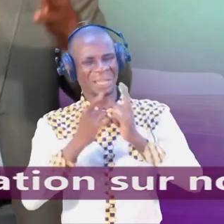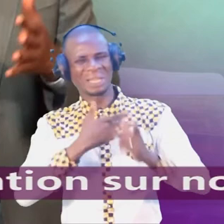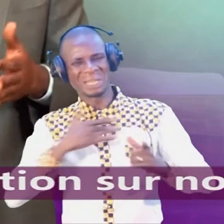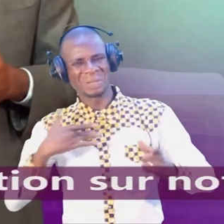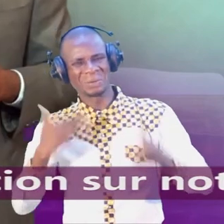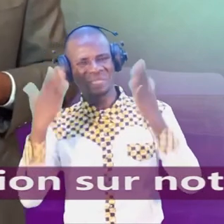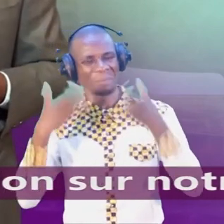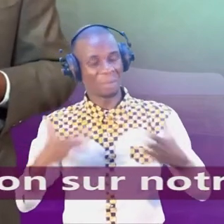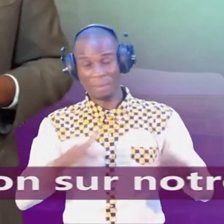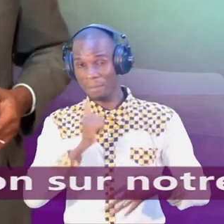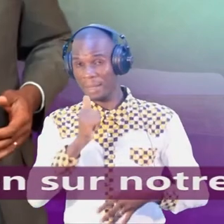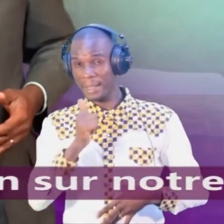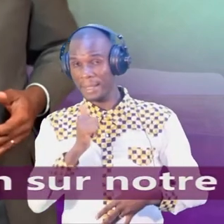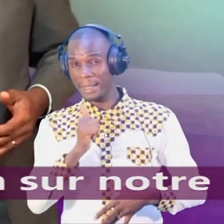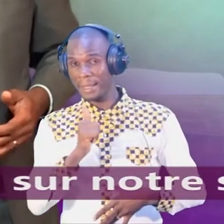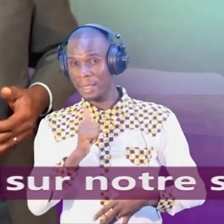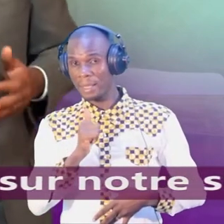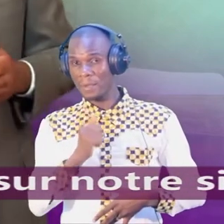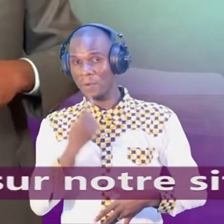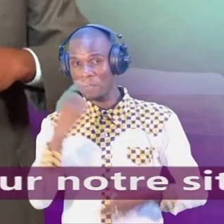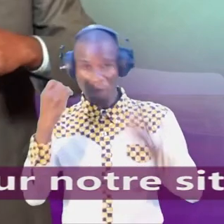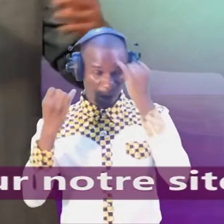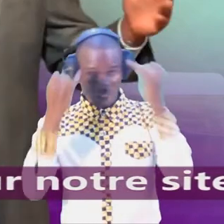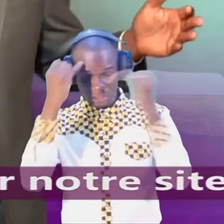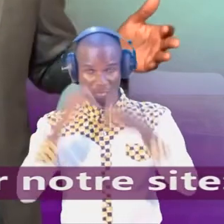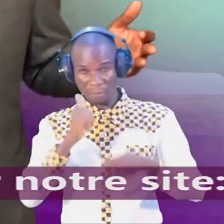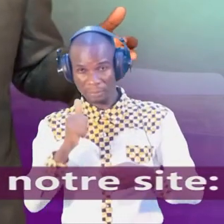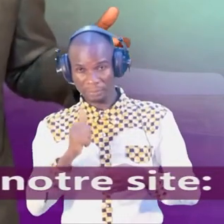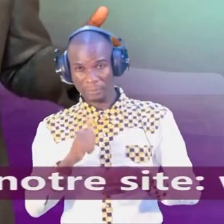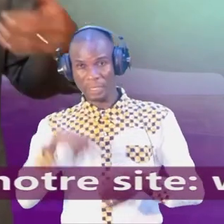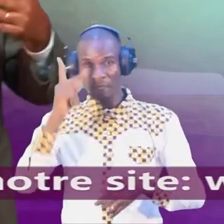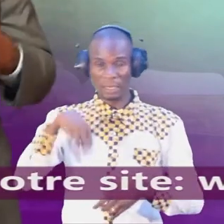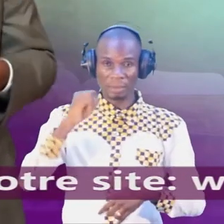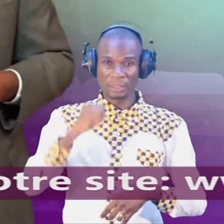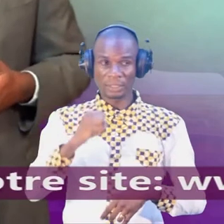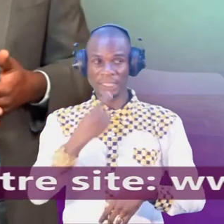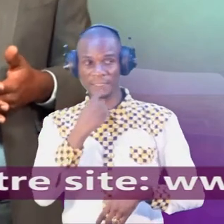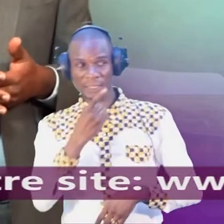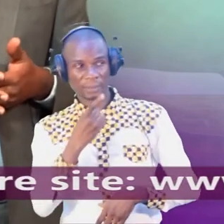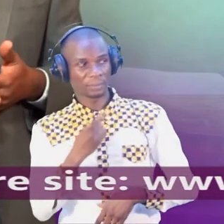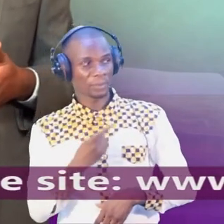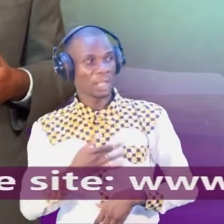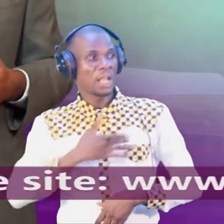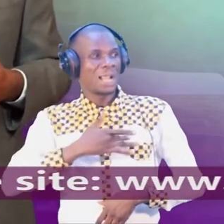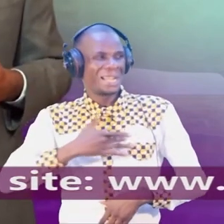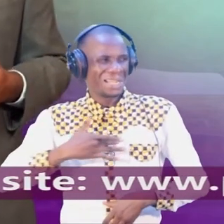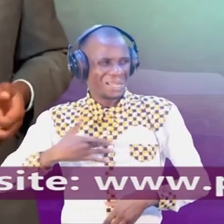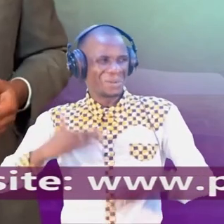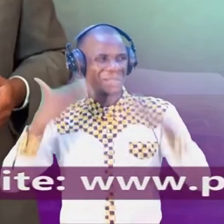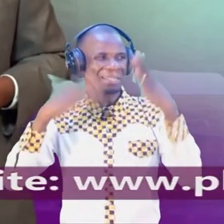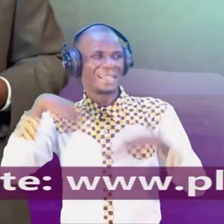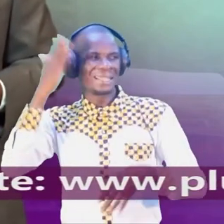Ni kumkosea Mungu adabu ukianza kucheza cheza na jina lake hivi tu kwa njia isiyowezekana.